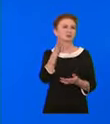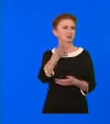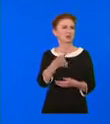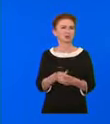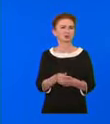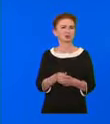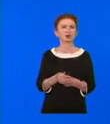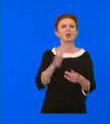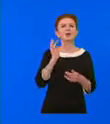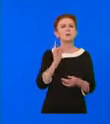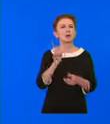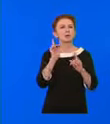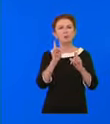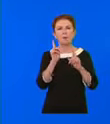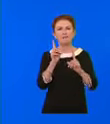ostrożne kroki do przodu,